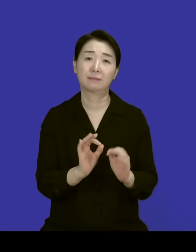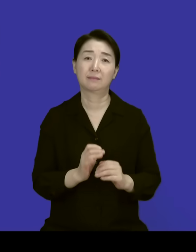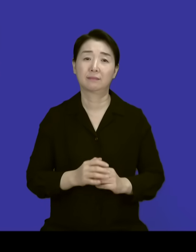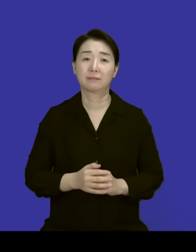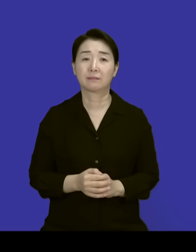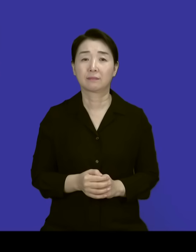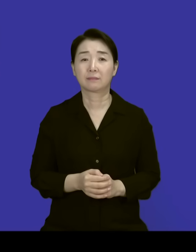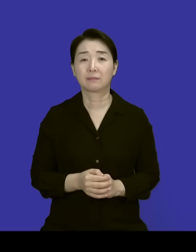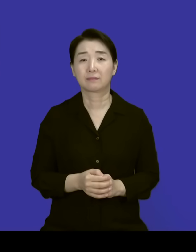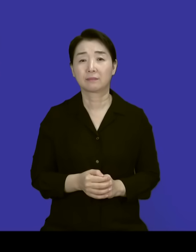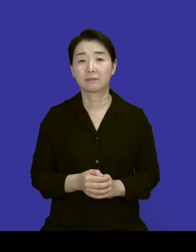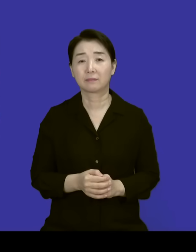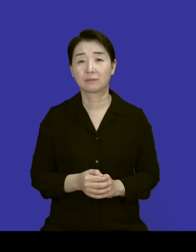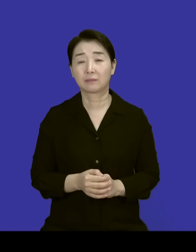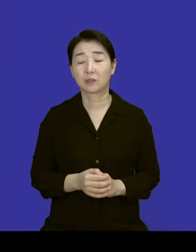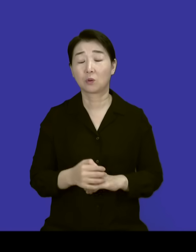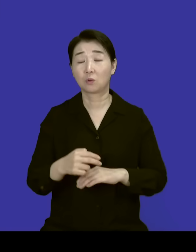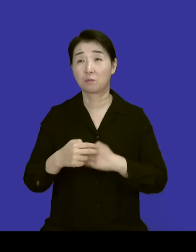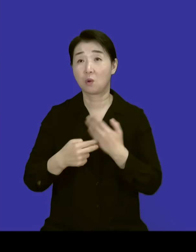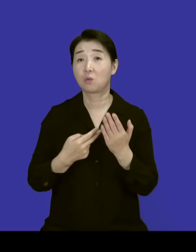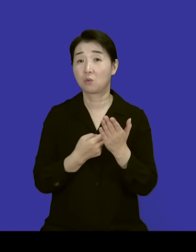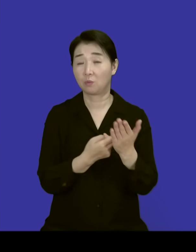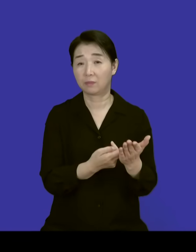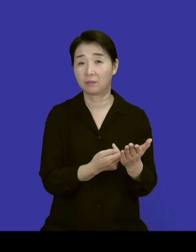예. 그래가지고 이제 병원에 옮겼는데